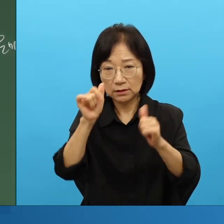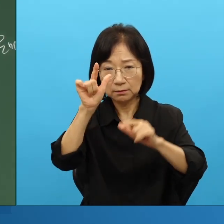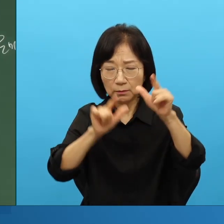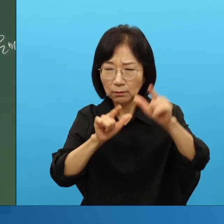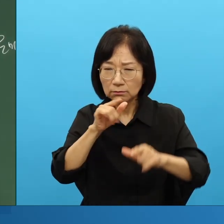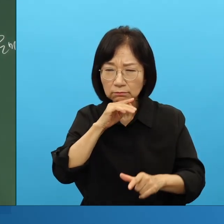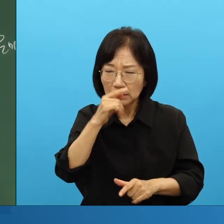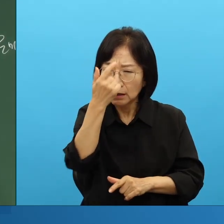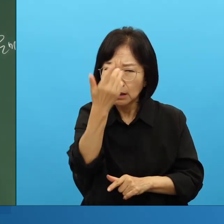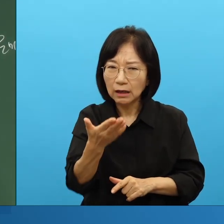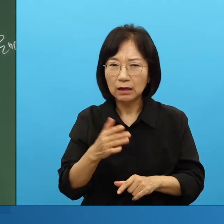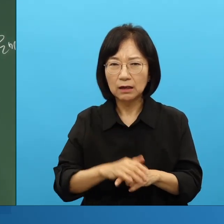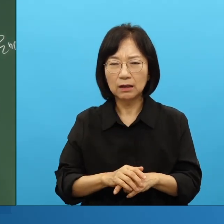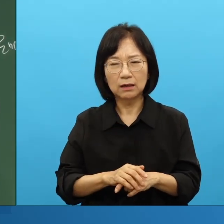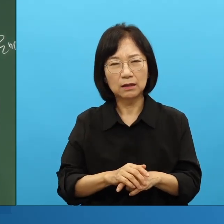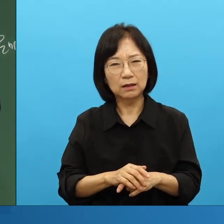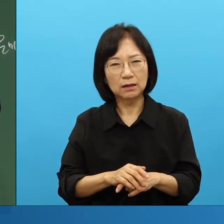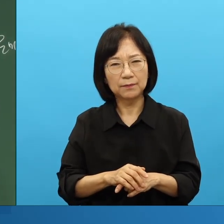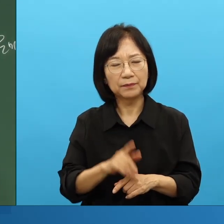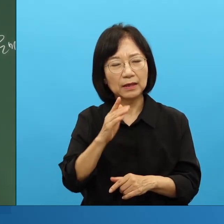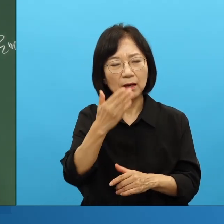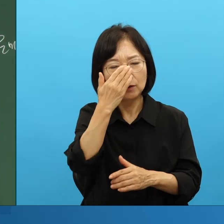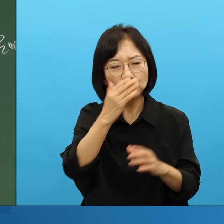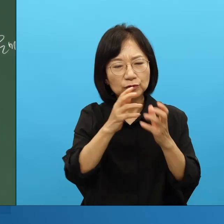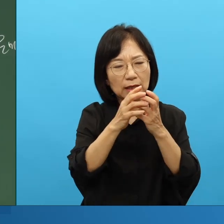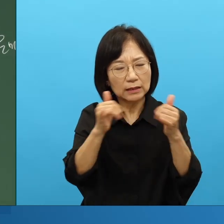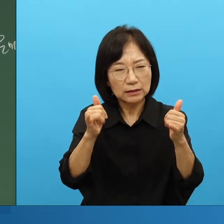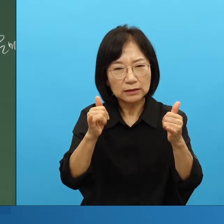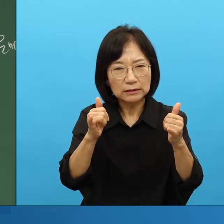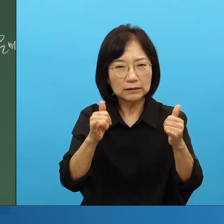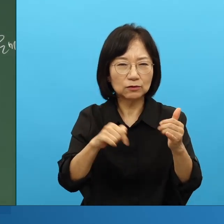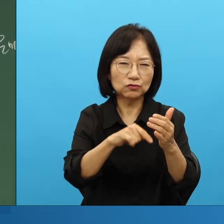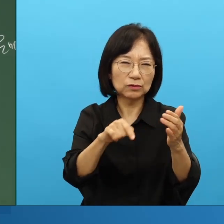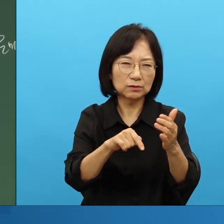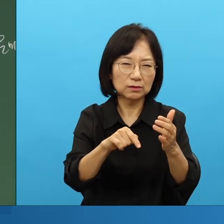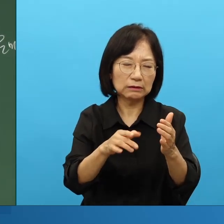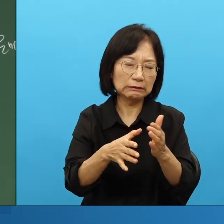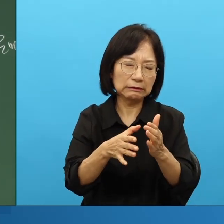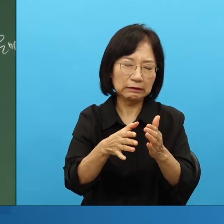파들이 득실 그런 유대인을 살려야 되는데 말이죠.